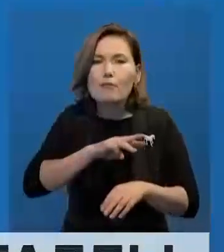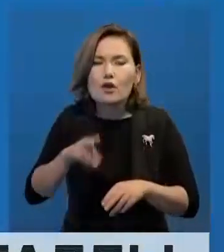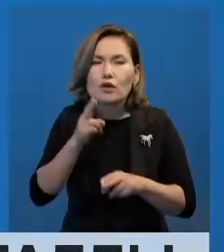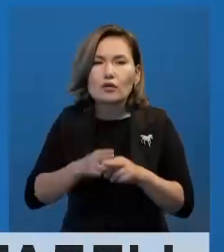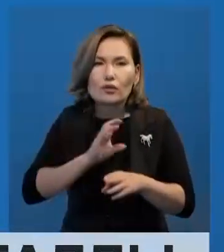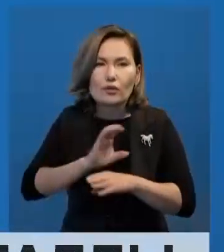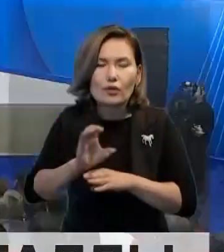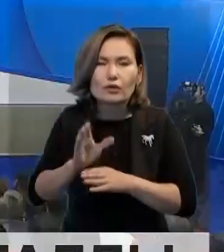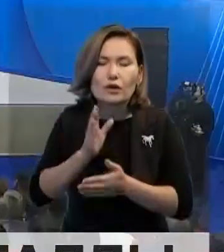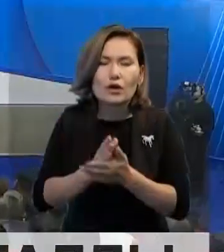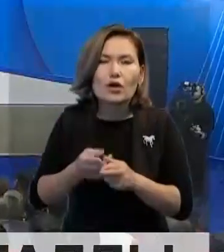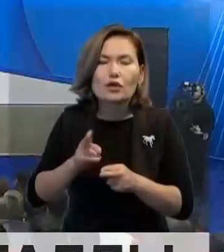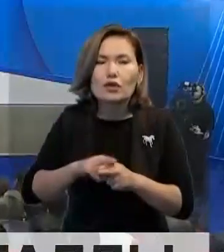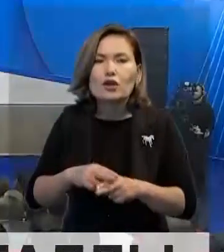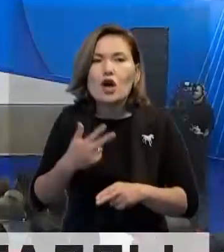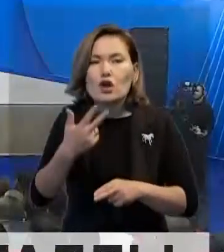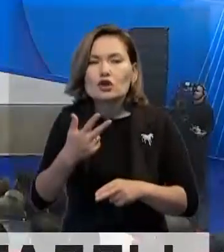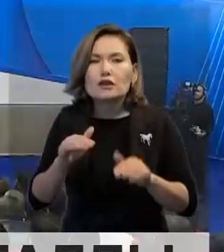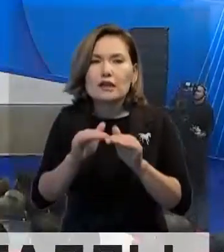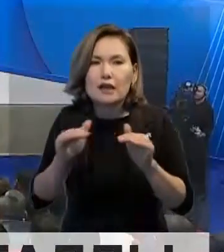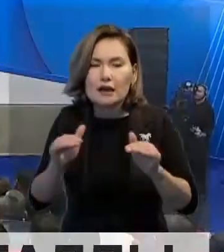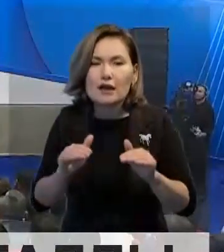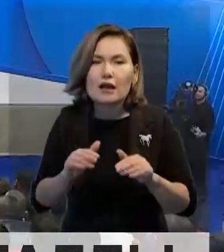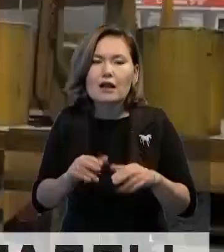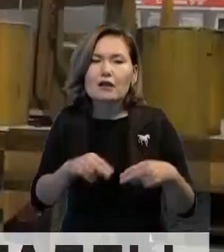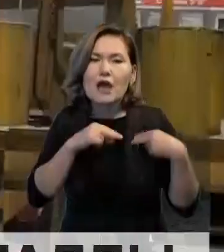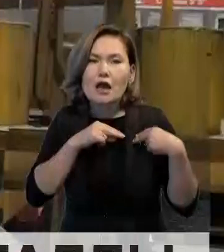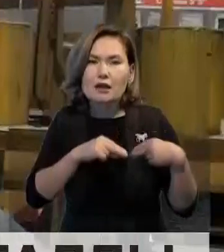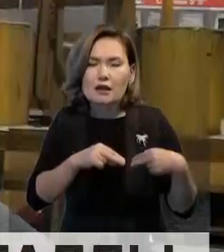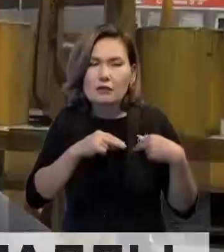адал еңбегі үшін 3-ші дәрежелі еңбек даңқ орденімен марапатталды.